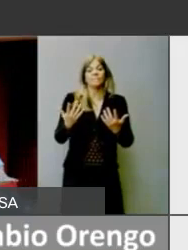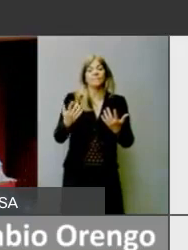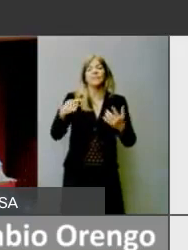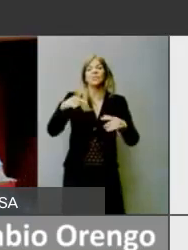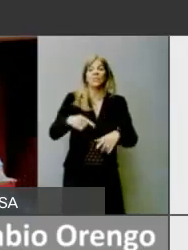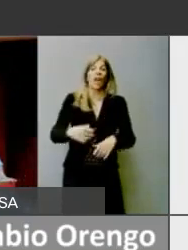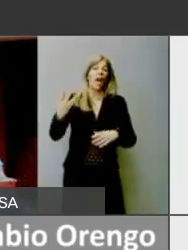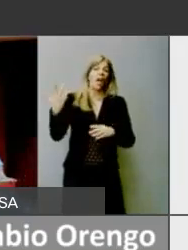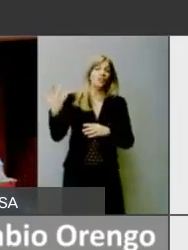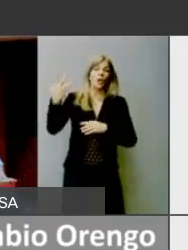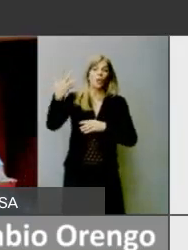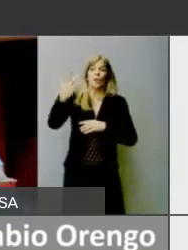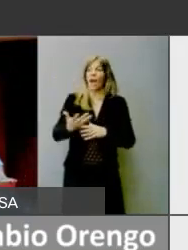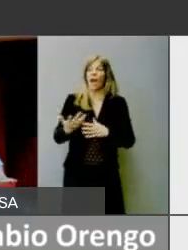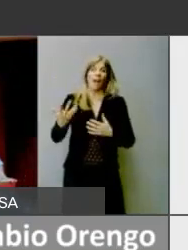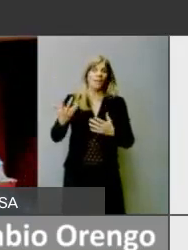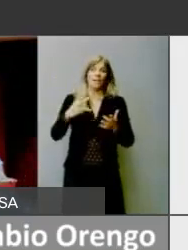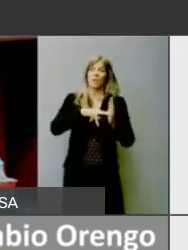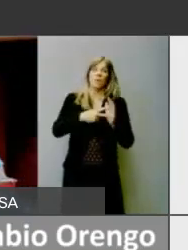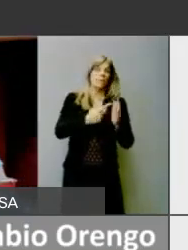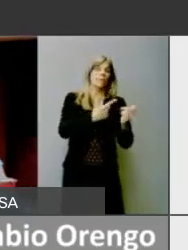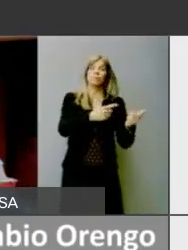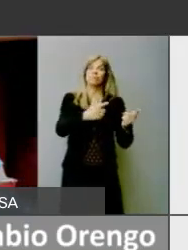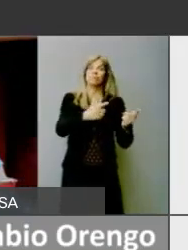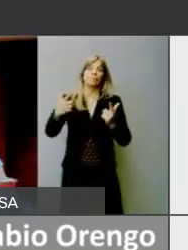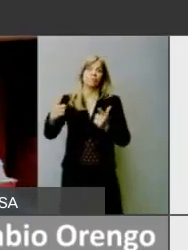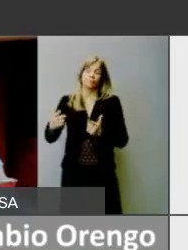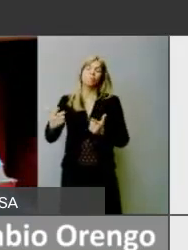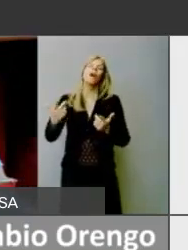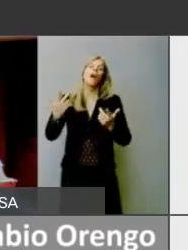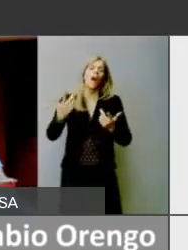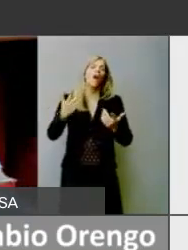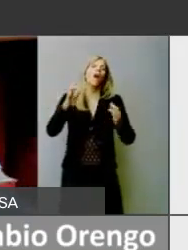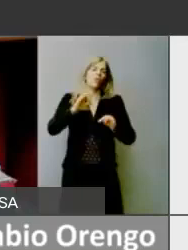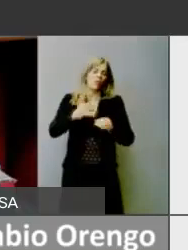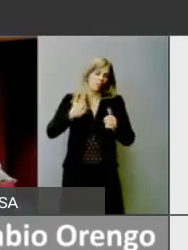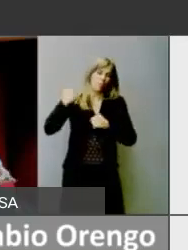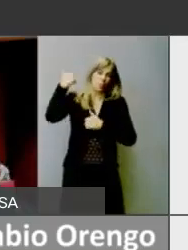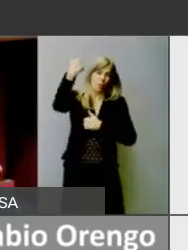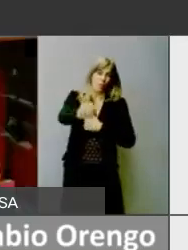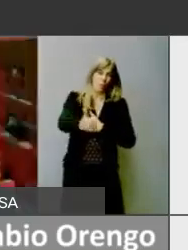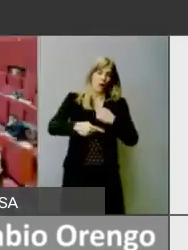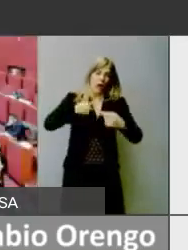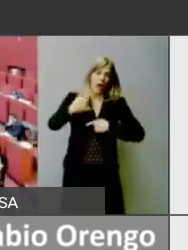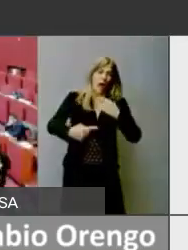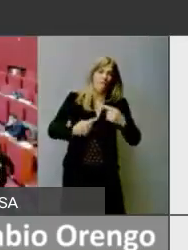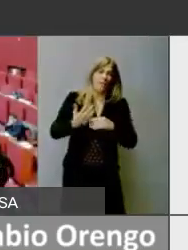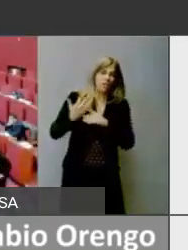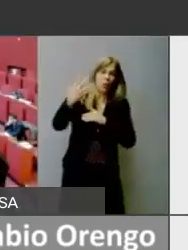quinquennio, il nostro impegno è quello di risolverli anche nel prossimo mandato. Grazie.